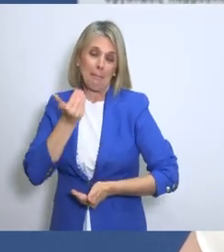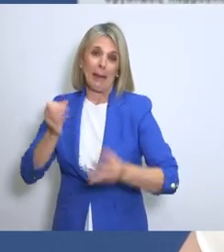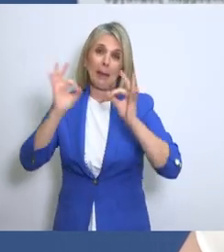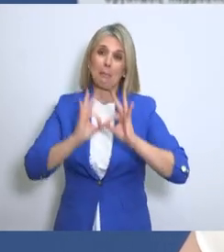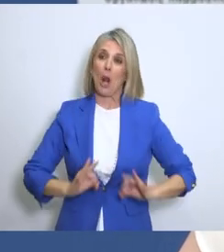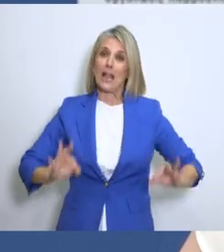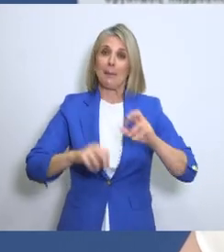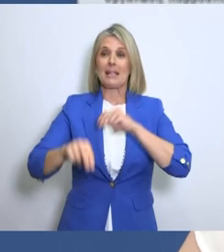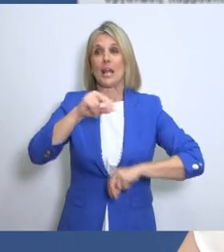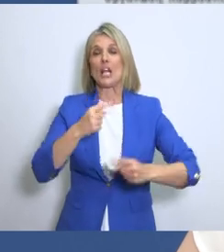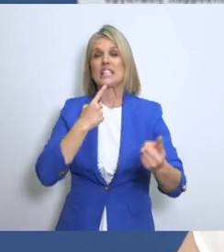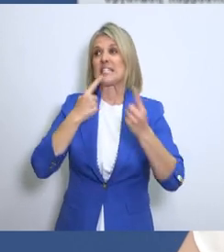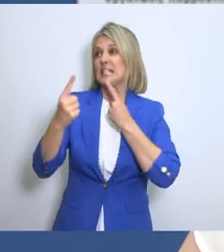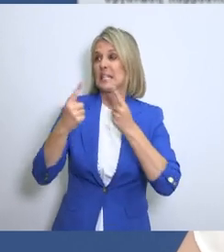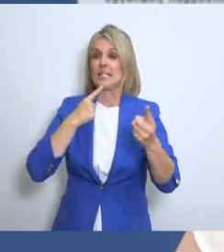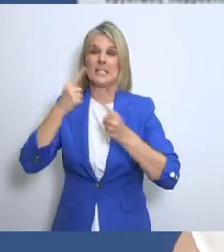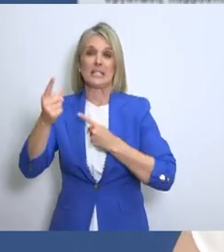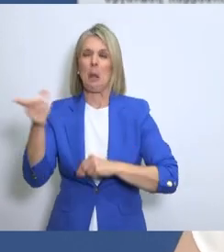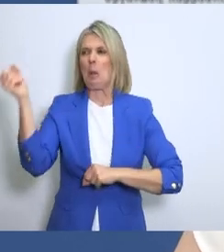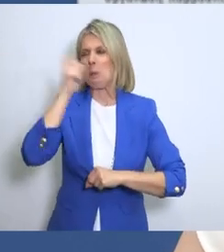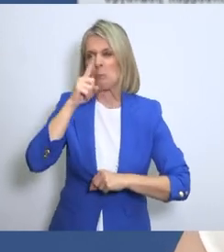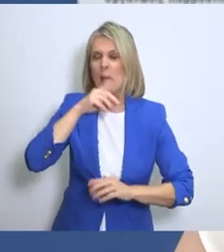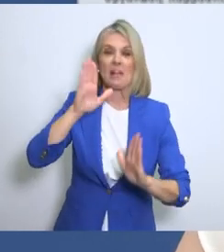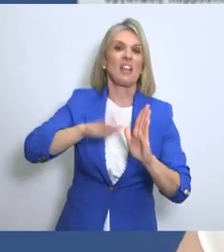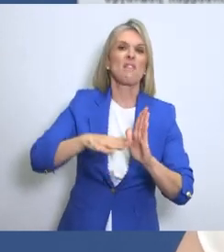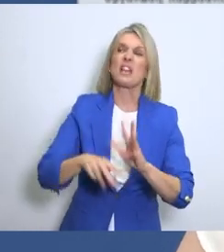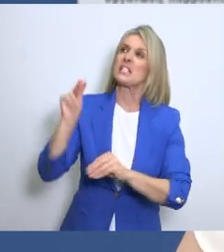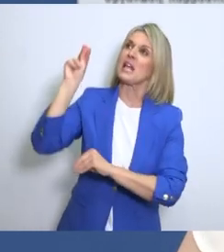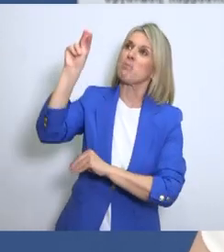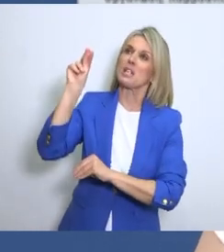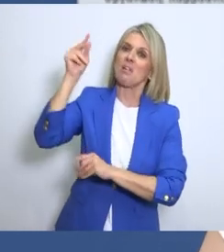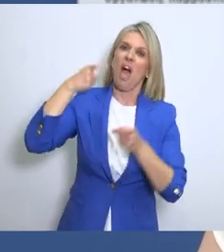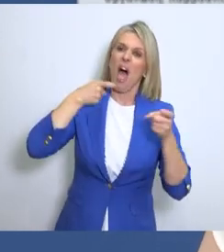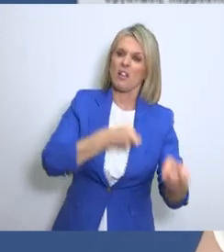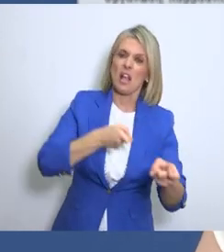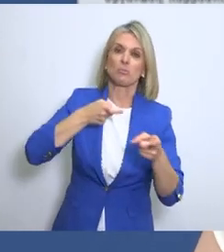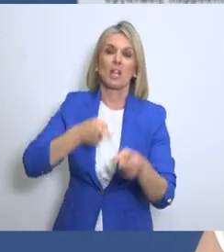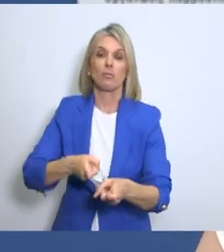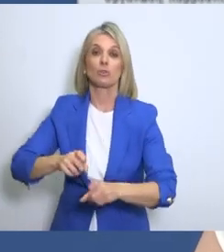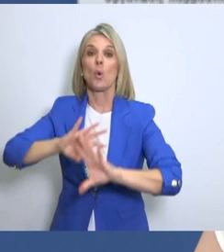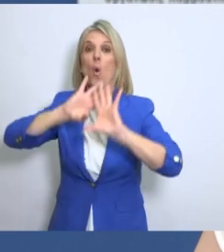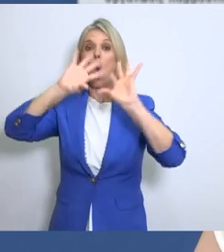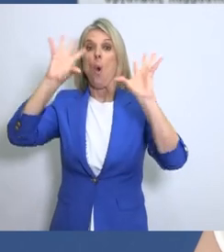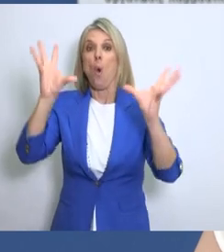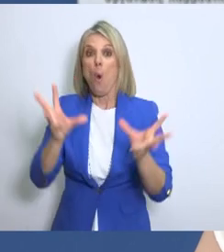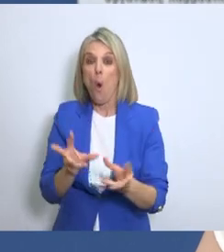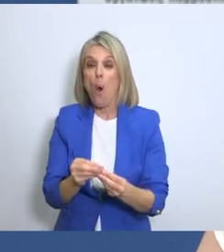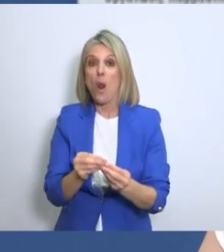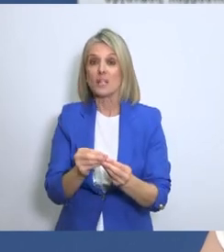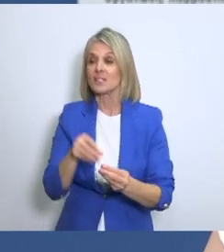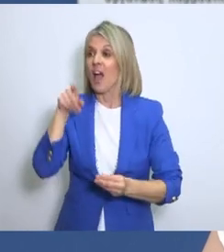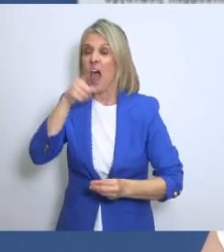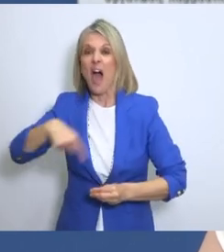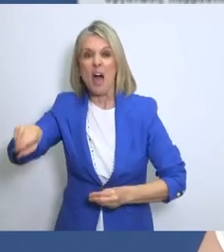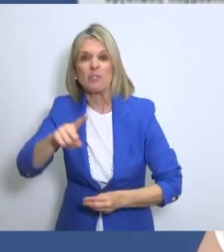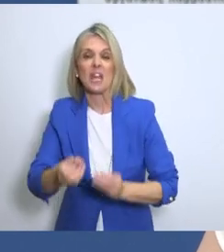συζήτηση γεμάτη με ψέματα, φτηνές υποσχέσεις και εκβιασμούς. Όλες οι αστικές δυνάμεις, ιδιαίτερα η Νέα Δημοκρατία του